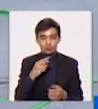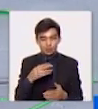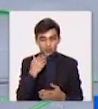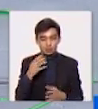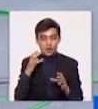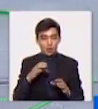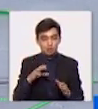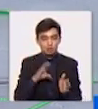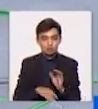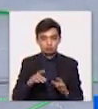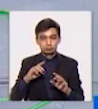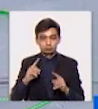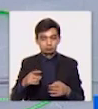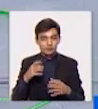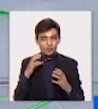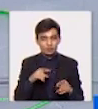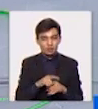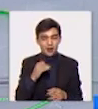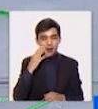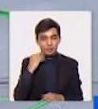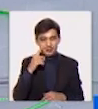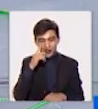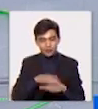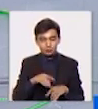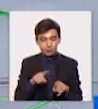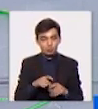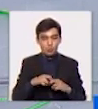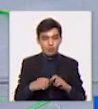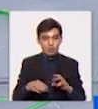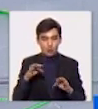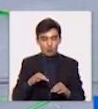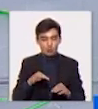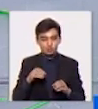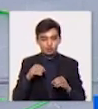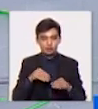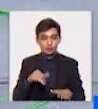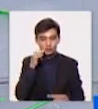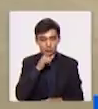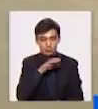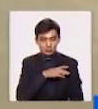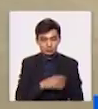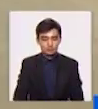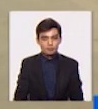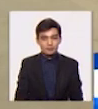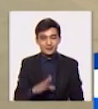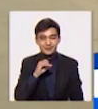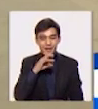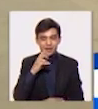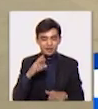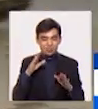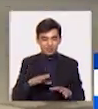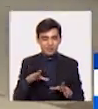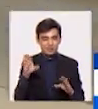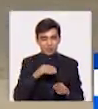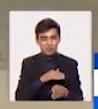дейді. Ал Алматы әкімдігі осы мәселені реттей алмай отыр деп күйінеді тасымалдаушылар. Сайран автобекетінің айналасы